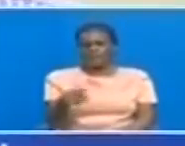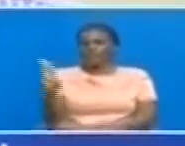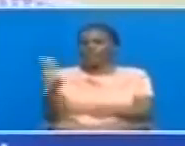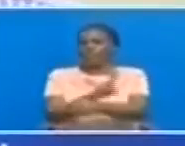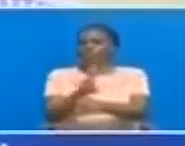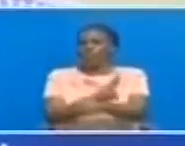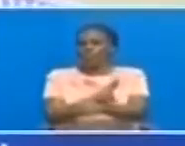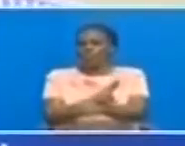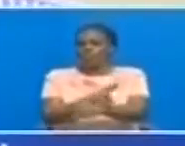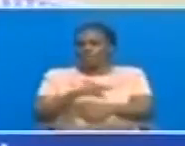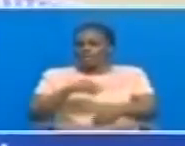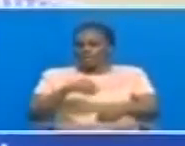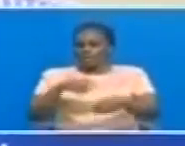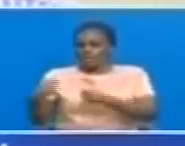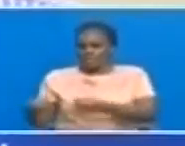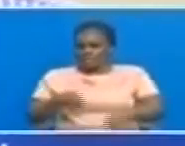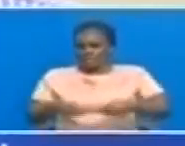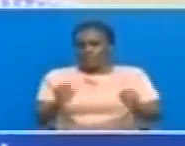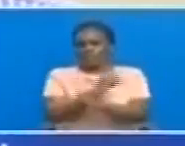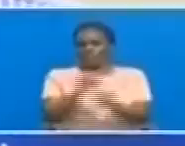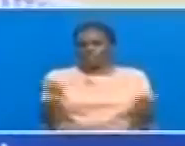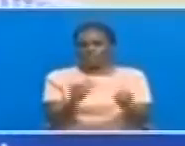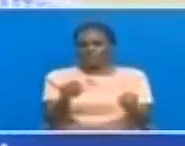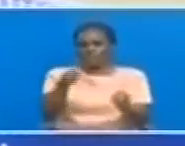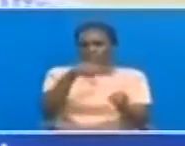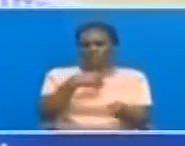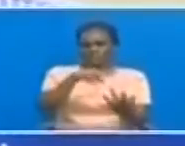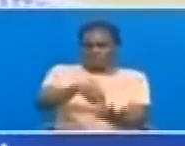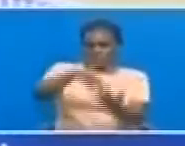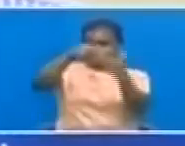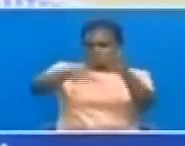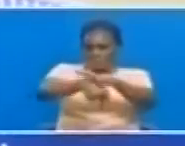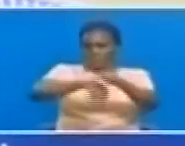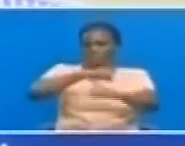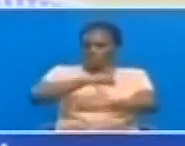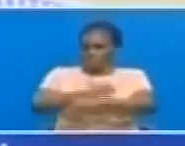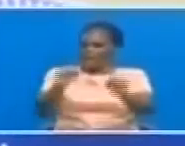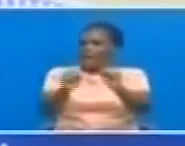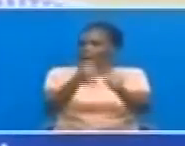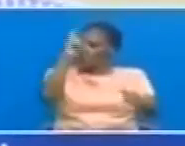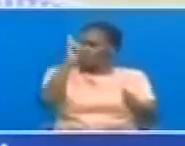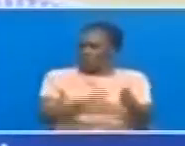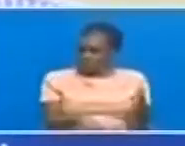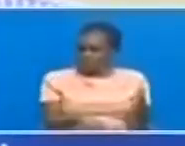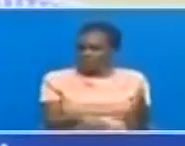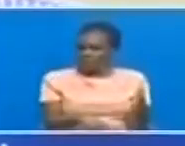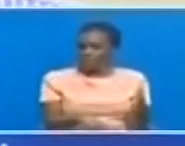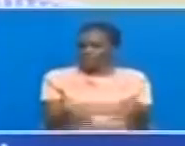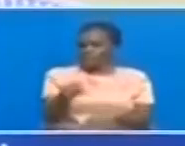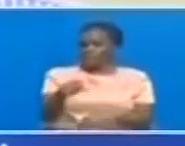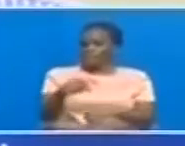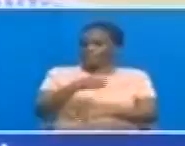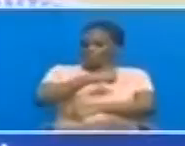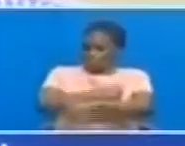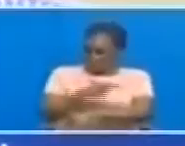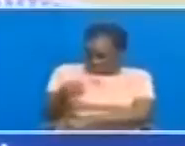inatumika kwa wale wasio walemavu. Walemavu wanaingia katika shule maalum, special primary schools. So unakuta kwamba katika zile shule